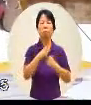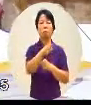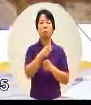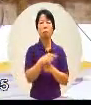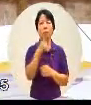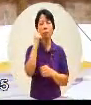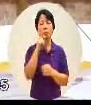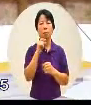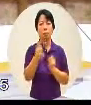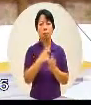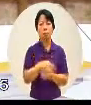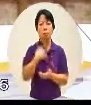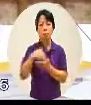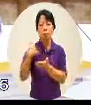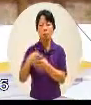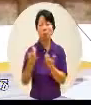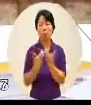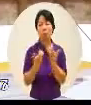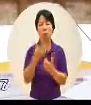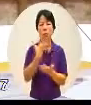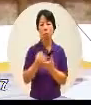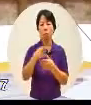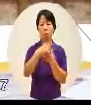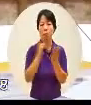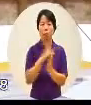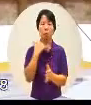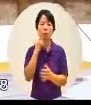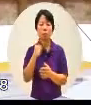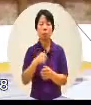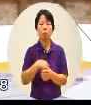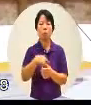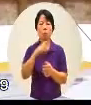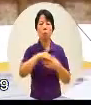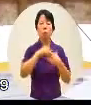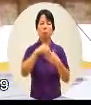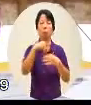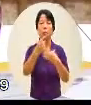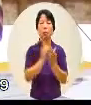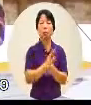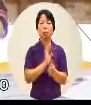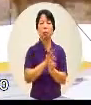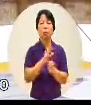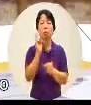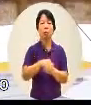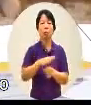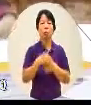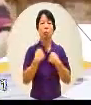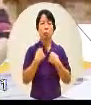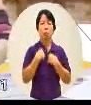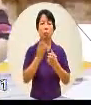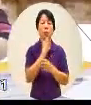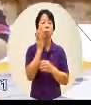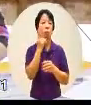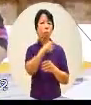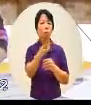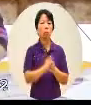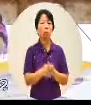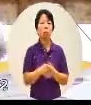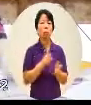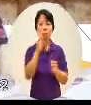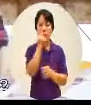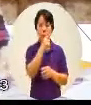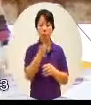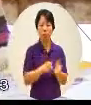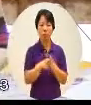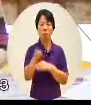你每行都改胜分手，老爸老母就带你去补习吧。好、哦，不像像你头拄仔讲话讲，他如果有特殊专长，特殊专长